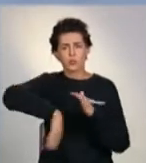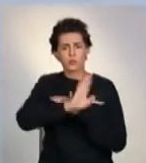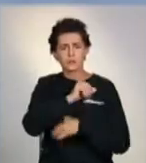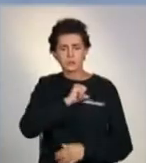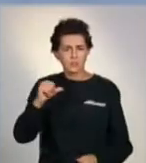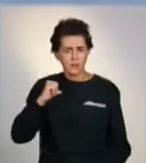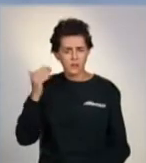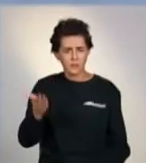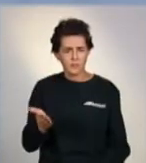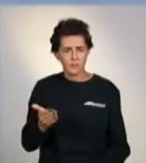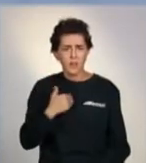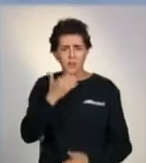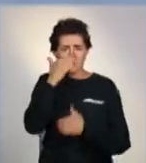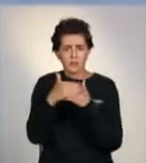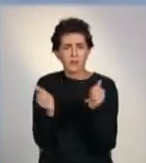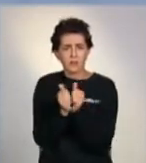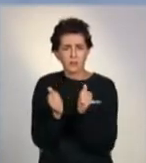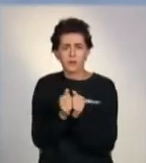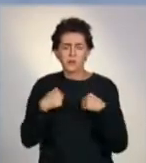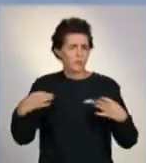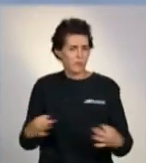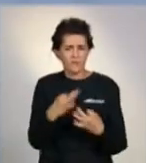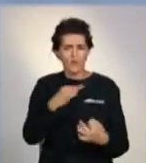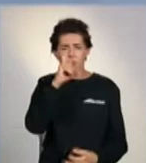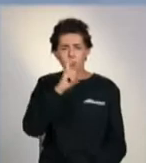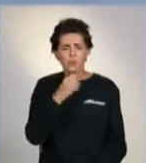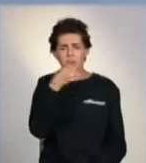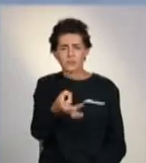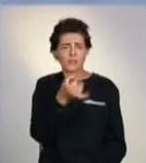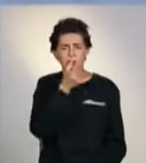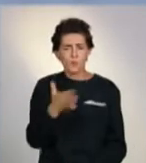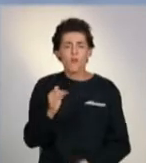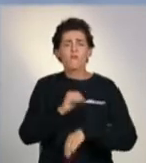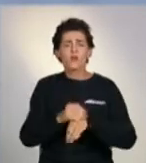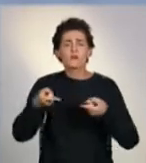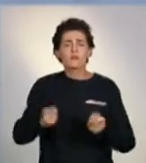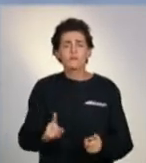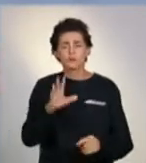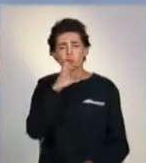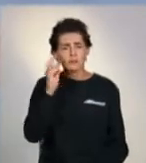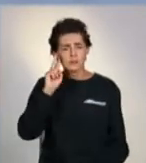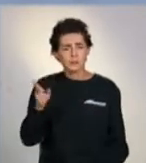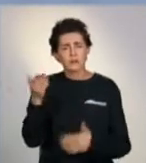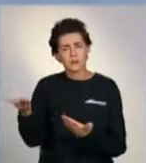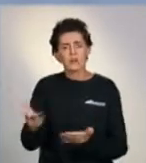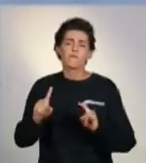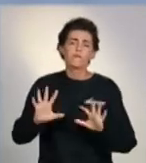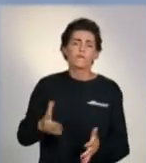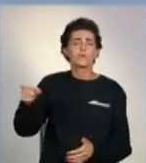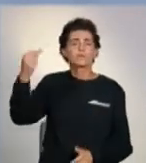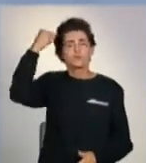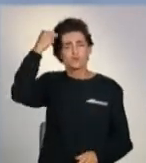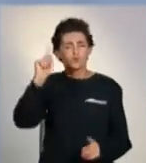оце тут. Ми поближе нічого не можемо плохого сказати. А сам факт, вони ж не знають собаку. Буде мало ли що у нього